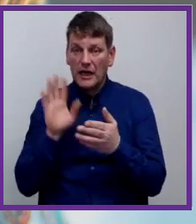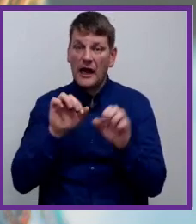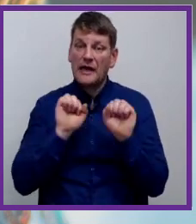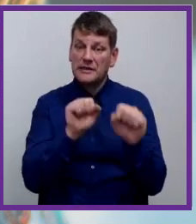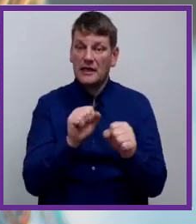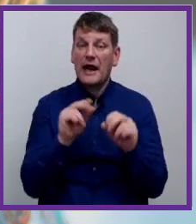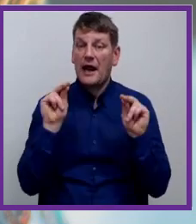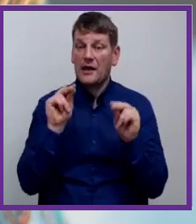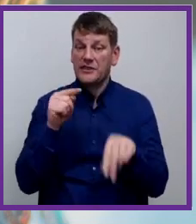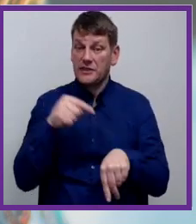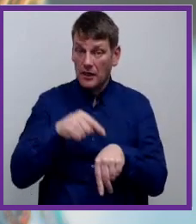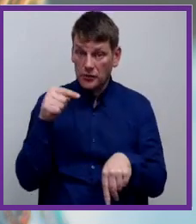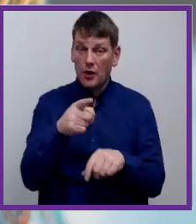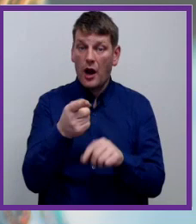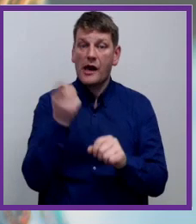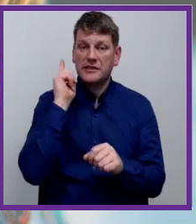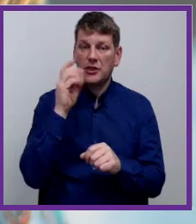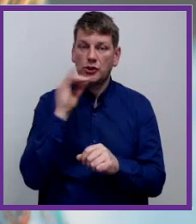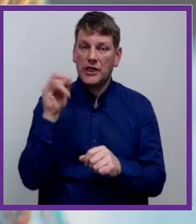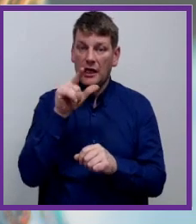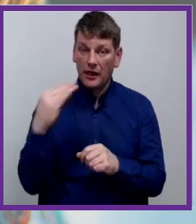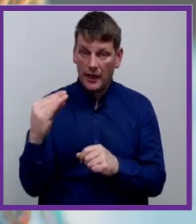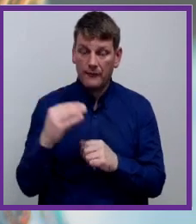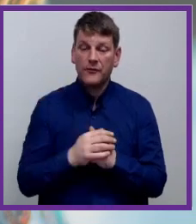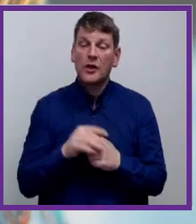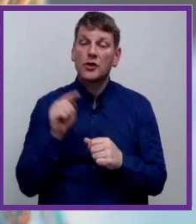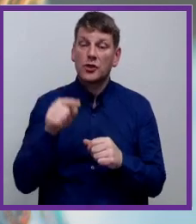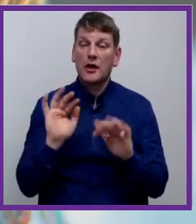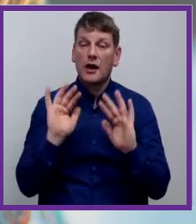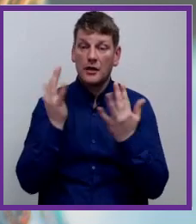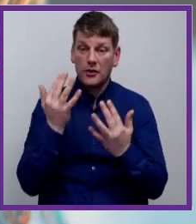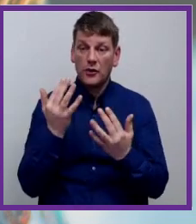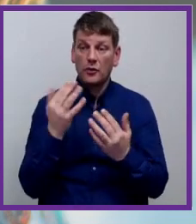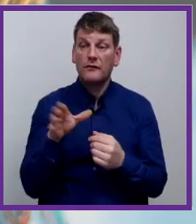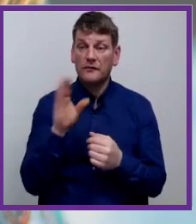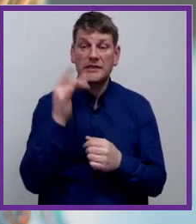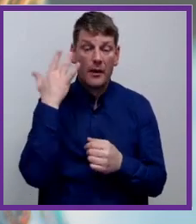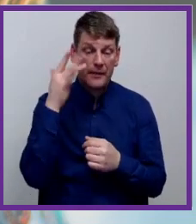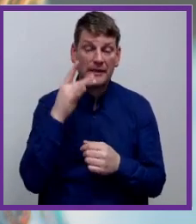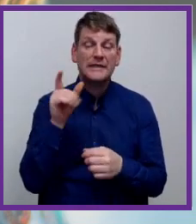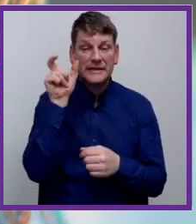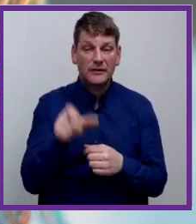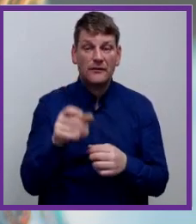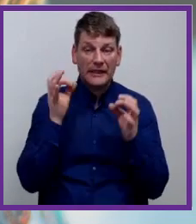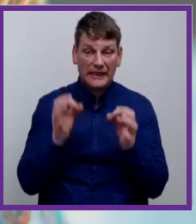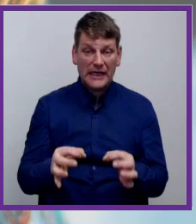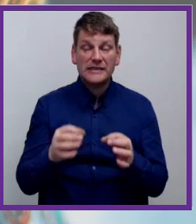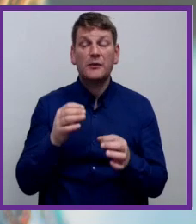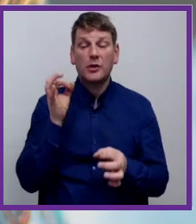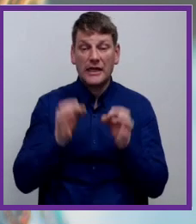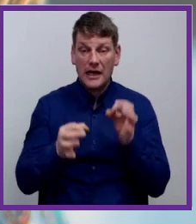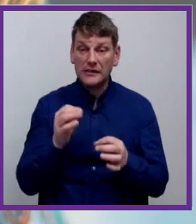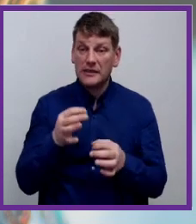tika aizliegta Čīlē. Un šajā gadījumā Visamerikas cilvēktiesību tiesa pateica,